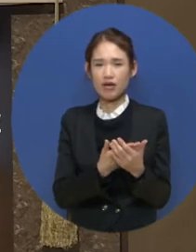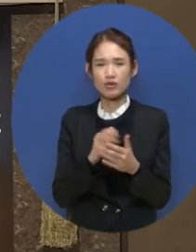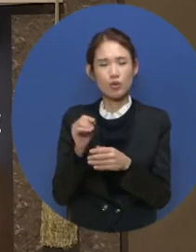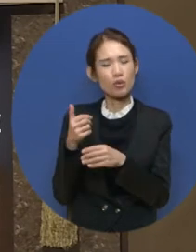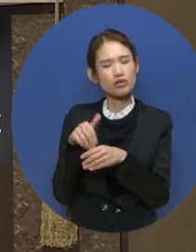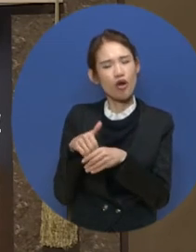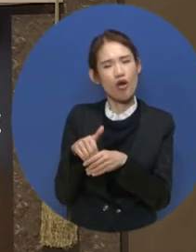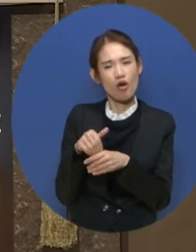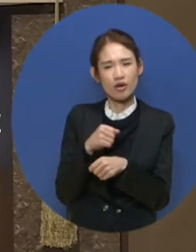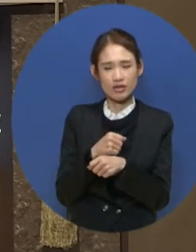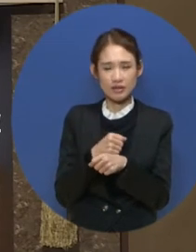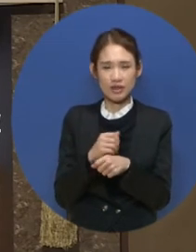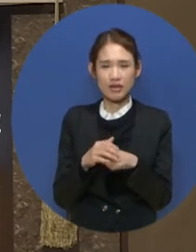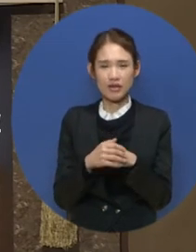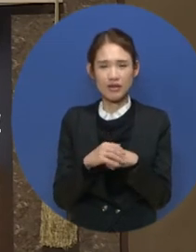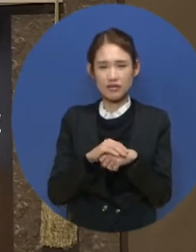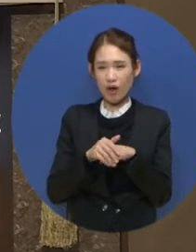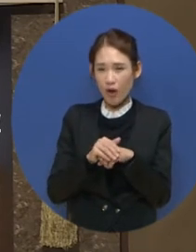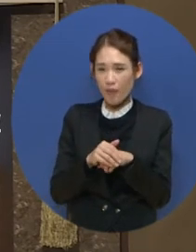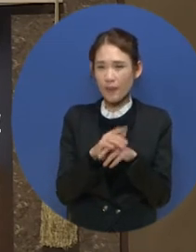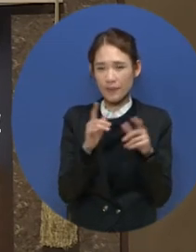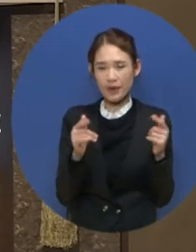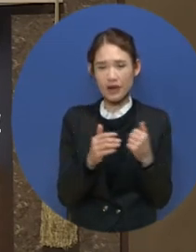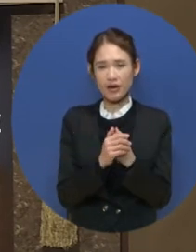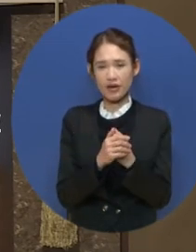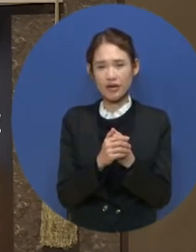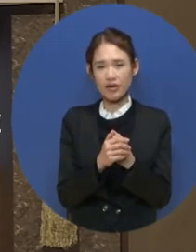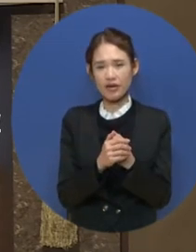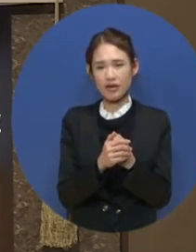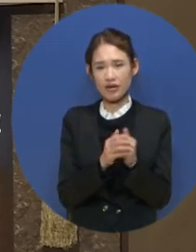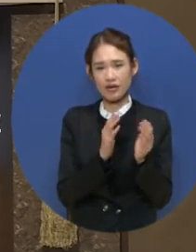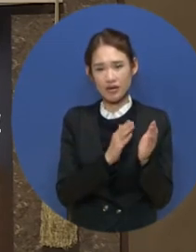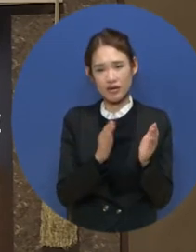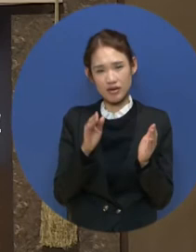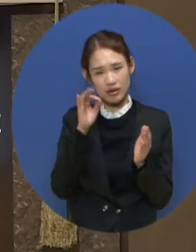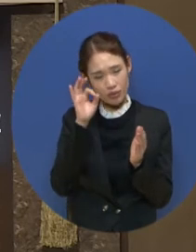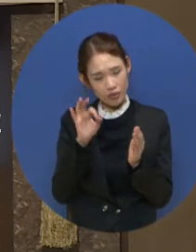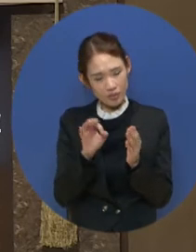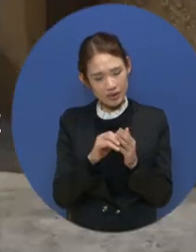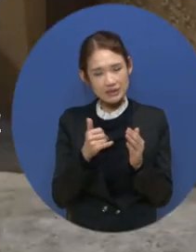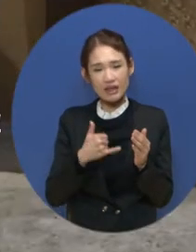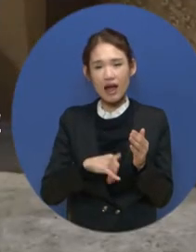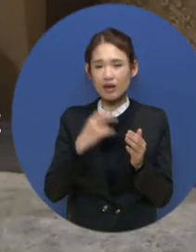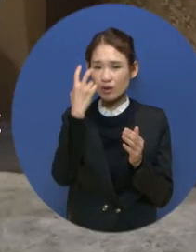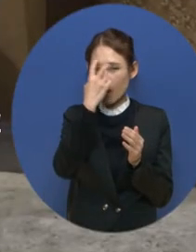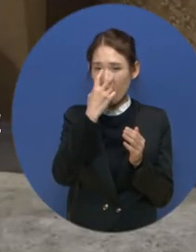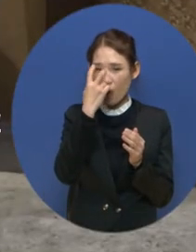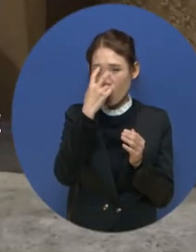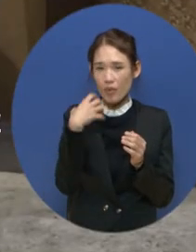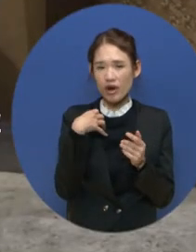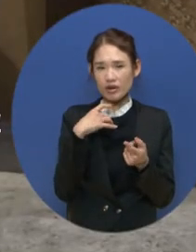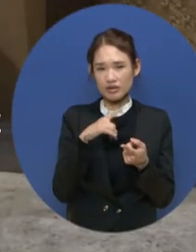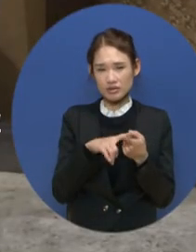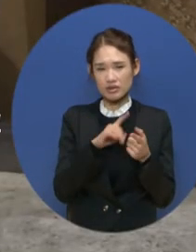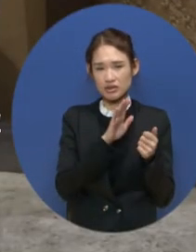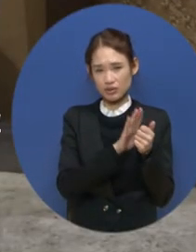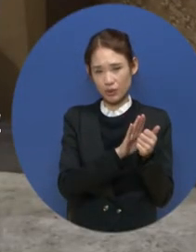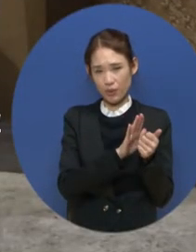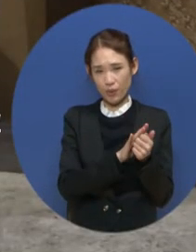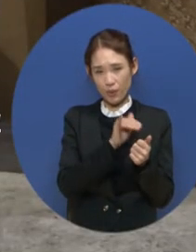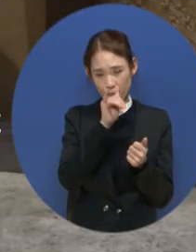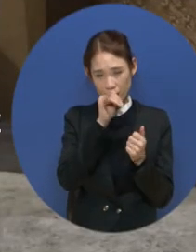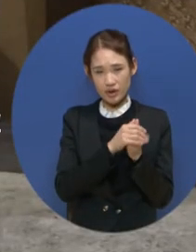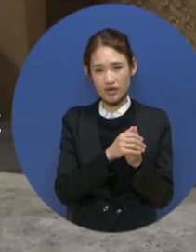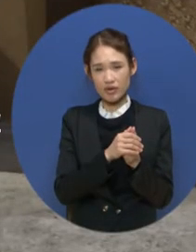또 설거지를 따시고 이렇게 하신 그래서 이제 그런 것들을 이케아 자녀를 케어하는 쪽에 대해서도 좀 지원도